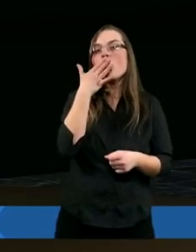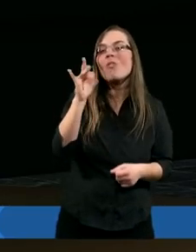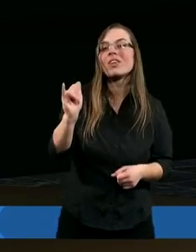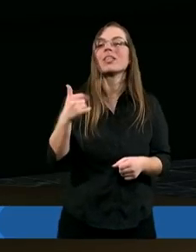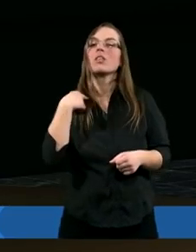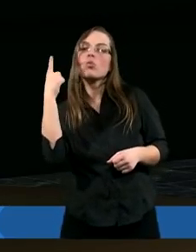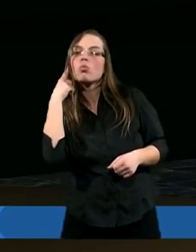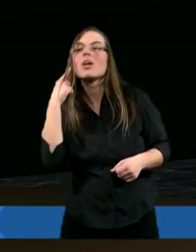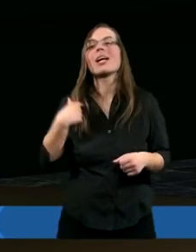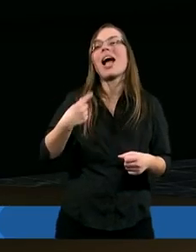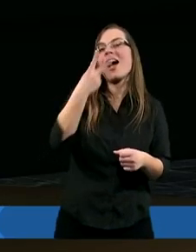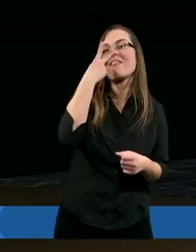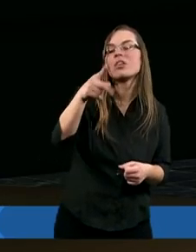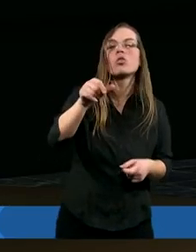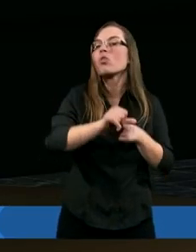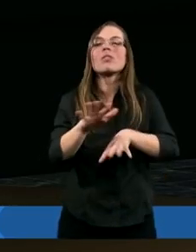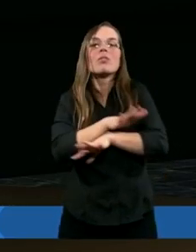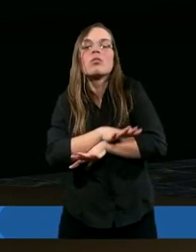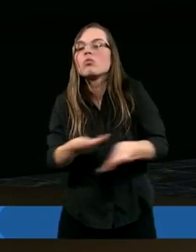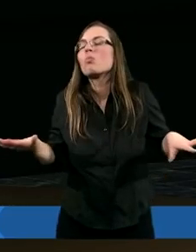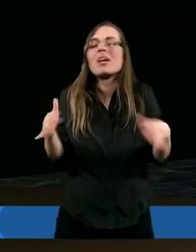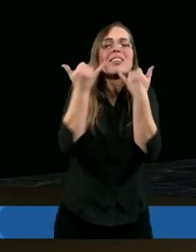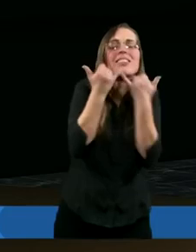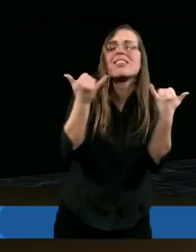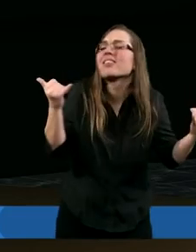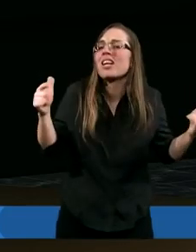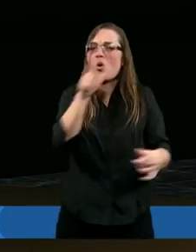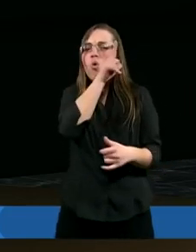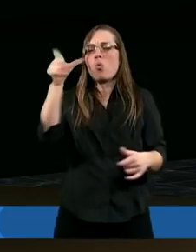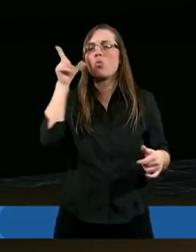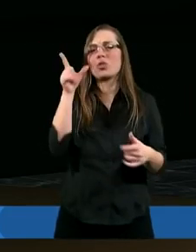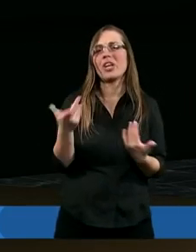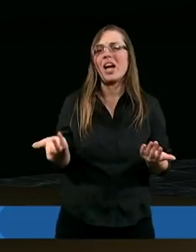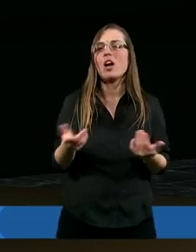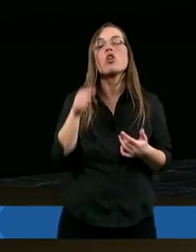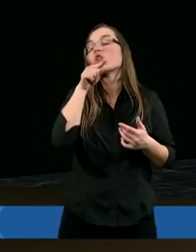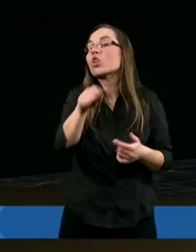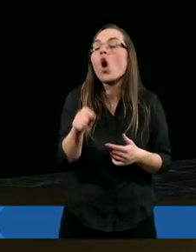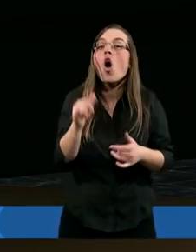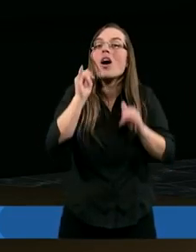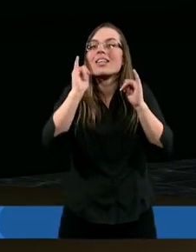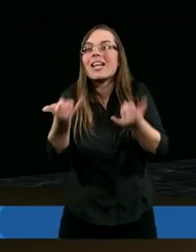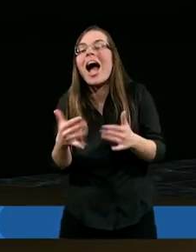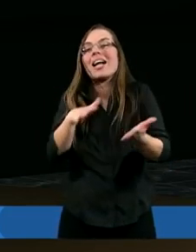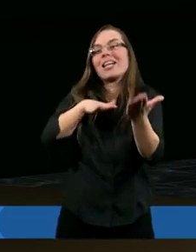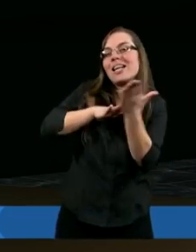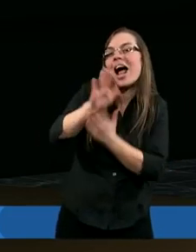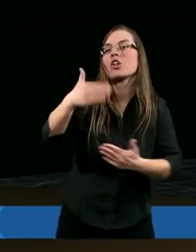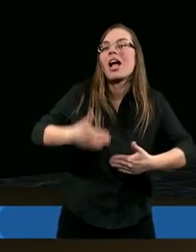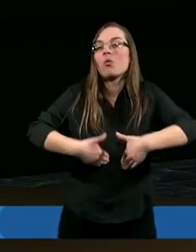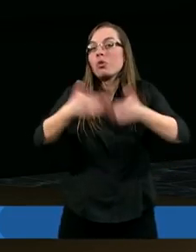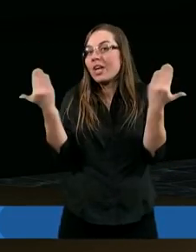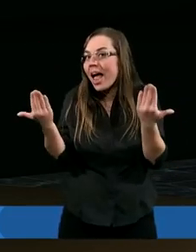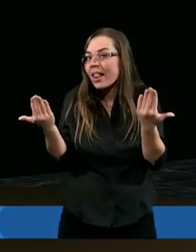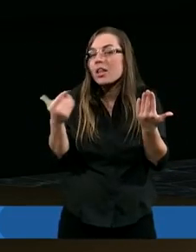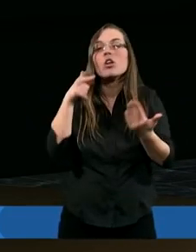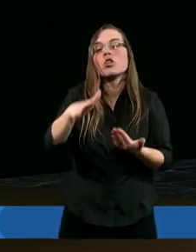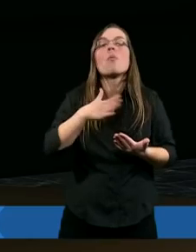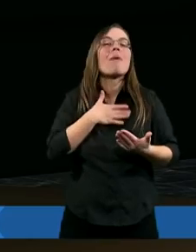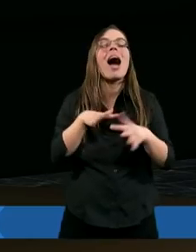słuchaj, ja widzę, że to są zupełnie inni ludzie, że to jak zaczynają dzień,